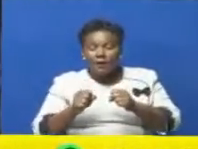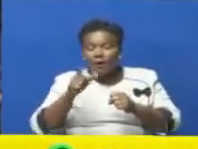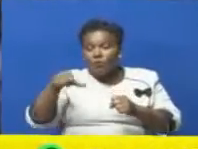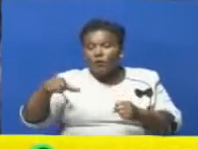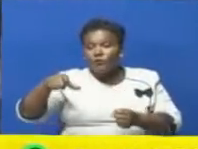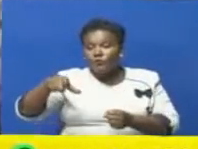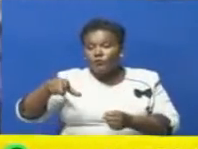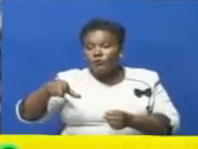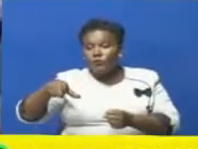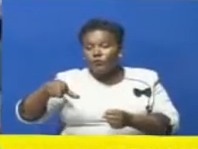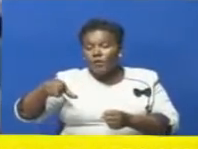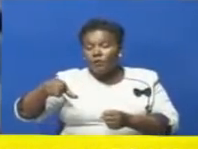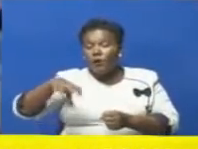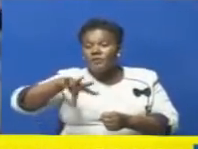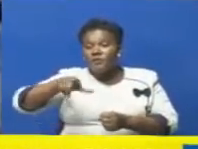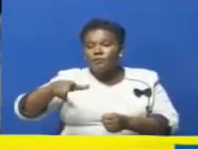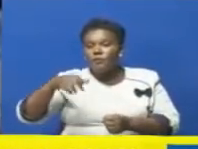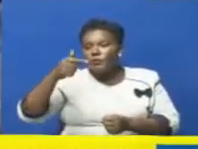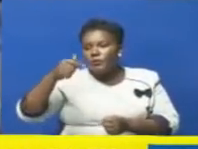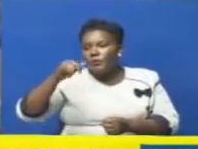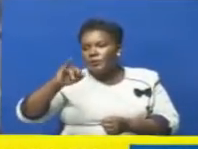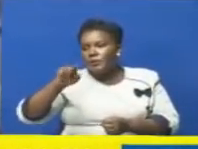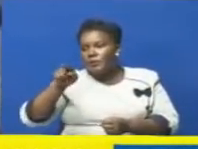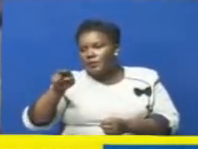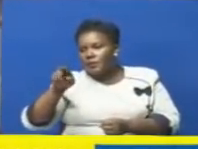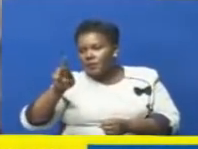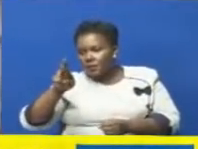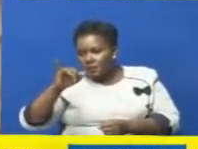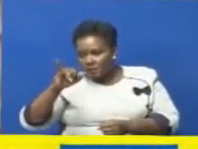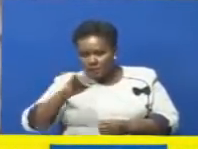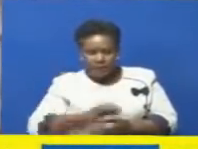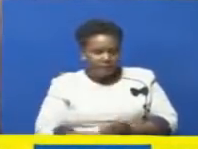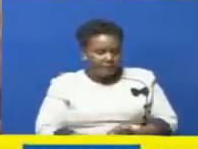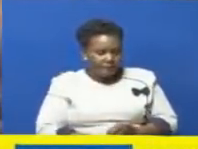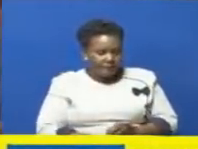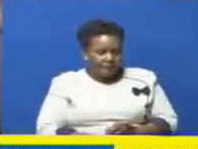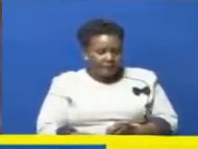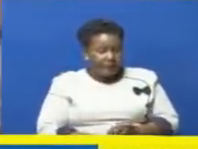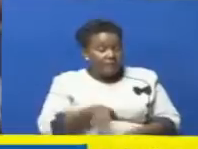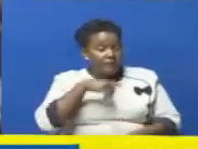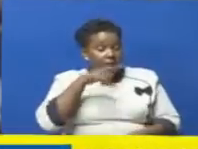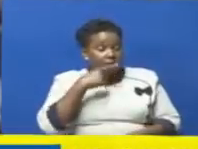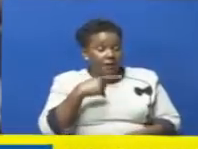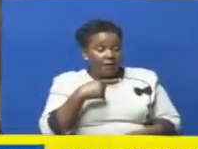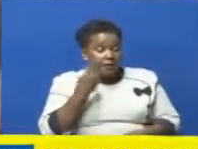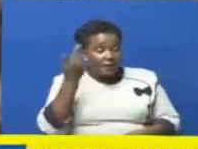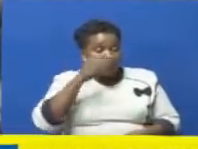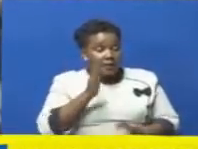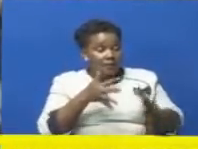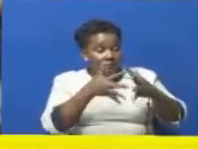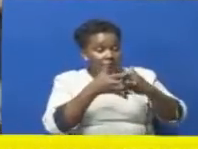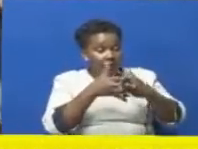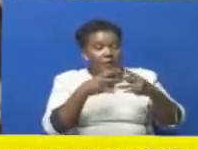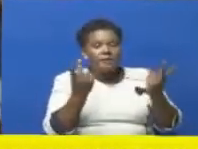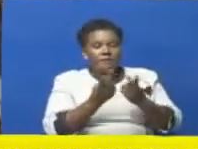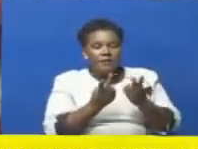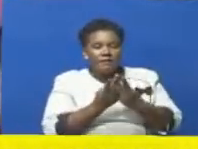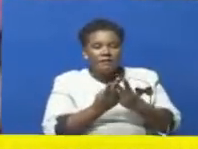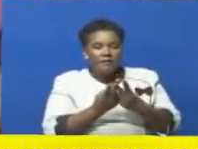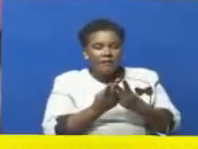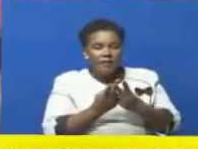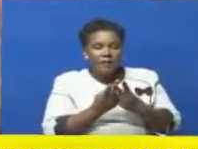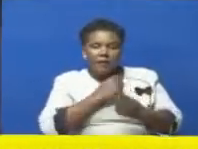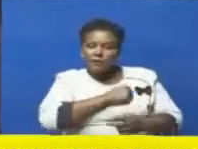Front, TPLF. Msemaji wa ikulu ya Marekani Ned Price pia ametoa kauli za kulaani shambulio